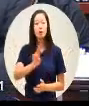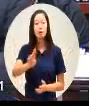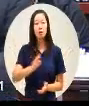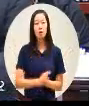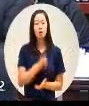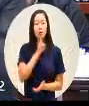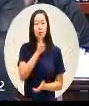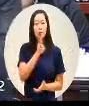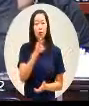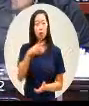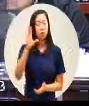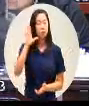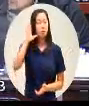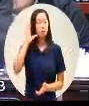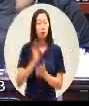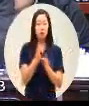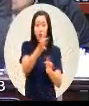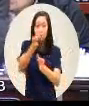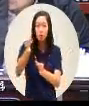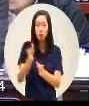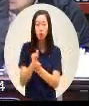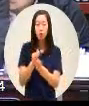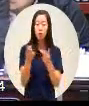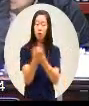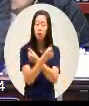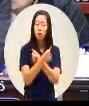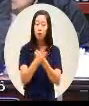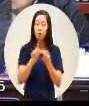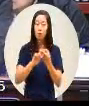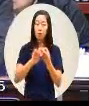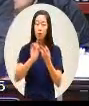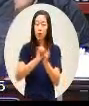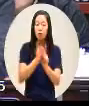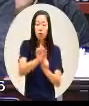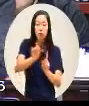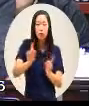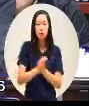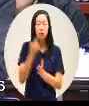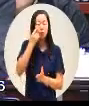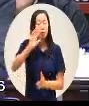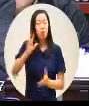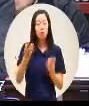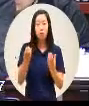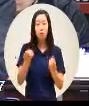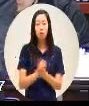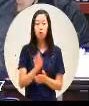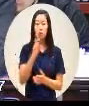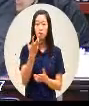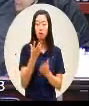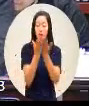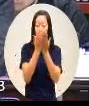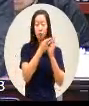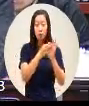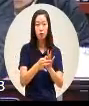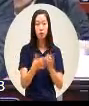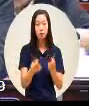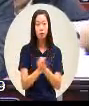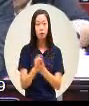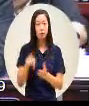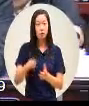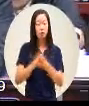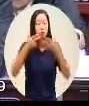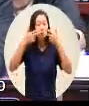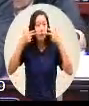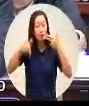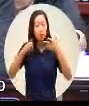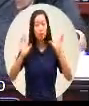常的准。那表示什么？英语并没有在原乡里面被忽略。那未来来讲，十二年国教我们是希望我们其实原乡的孩子